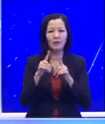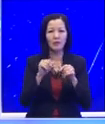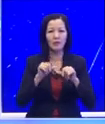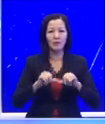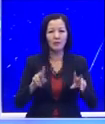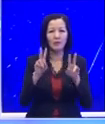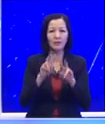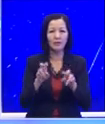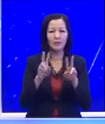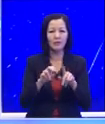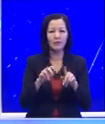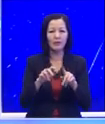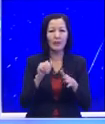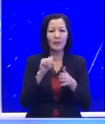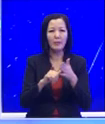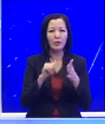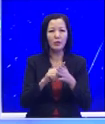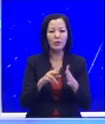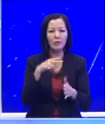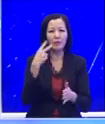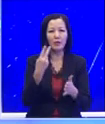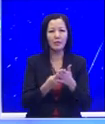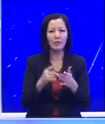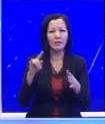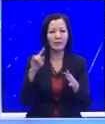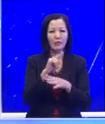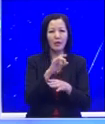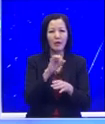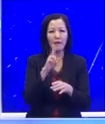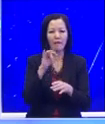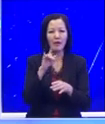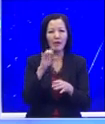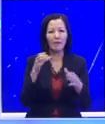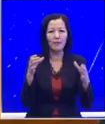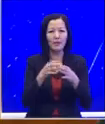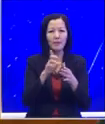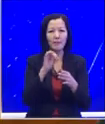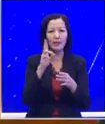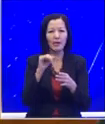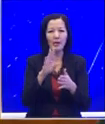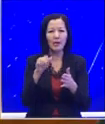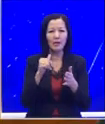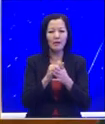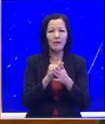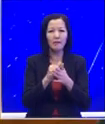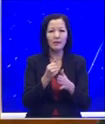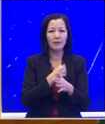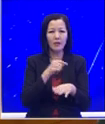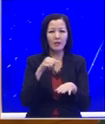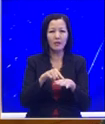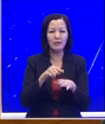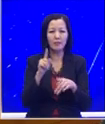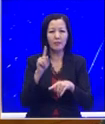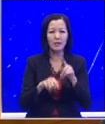правительственной комиссии по расследованию причин падения самолета авиакомпании «Бек Эйр». Глава правительства выразил соболезнования родным и близким